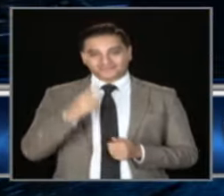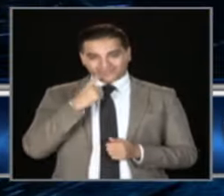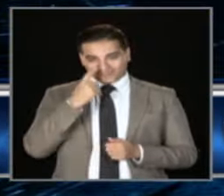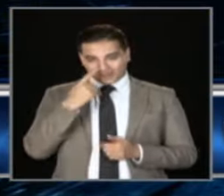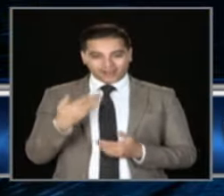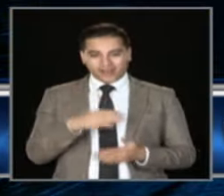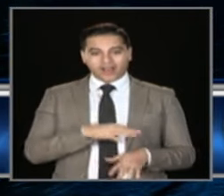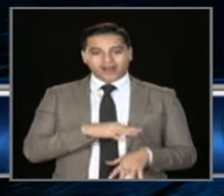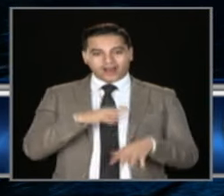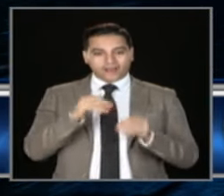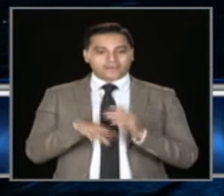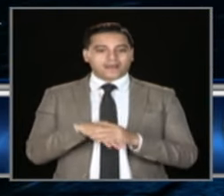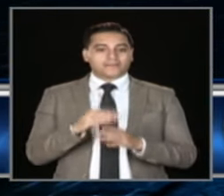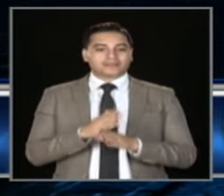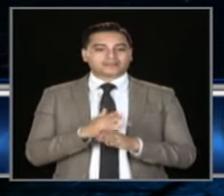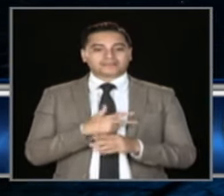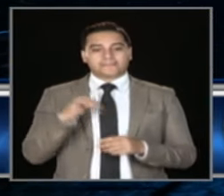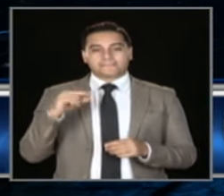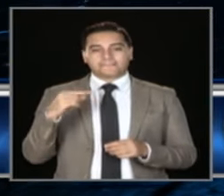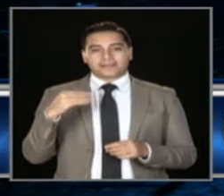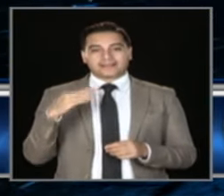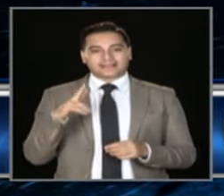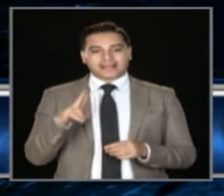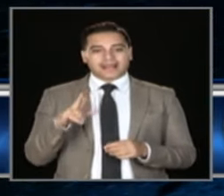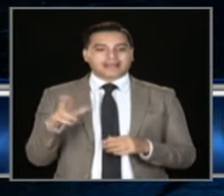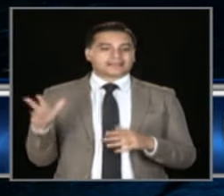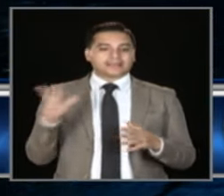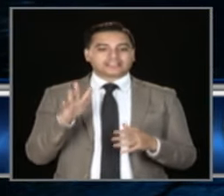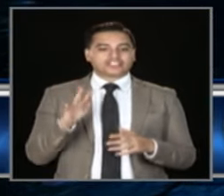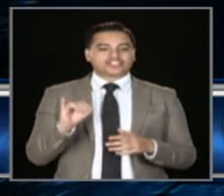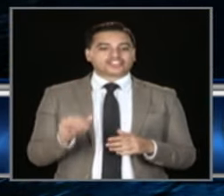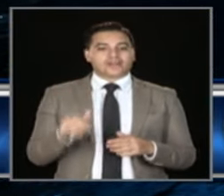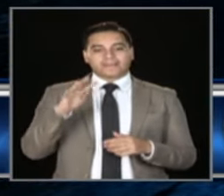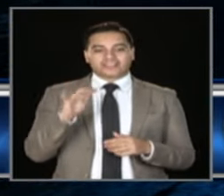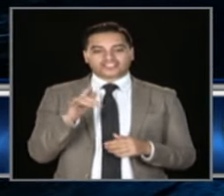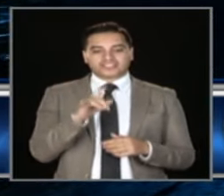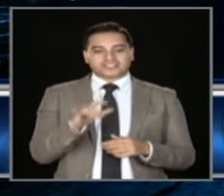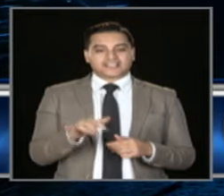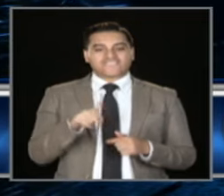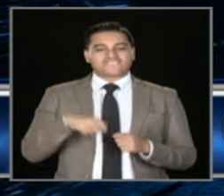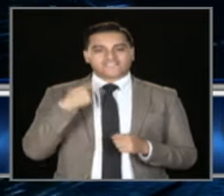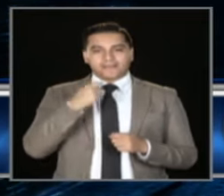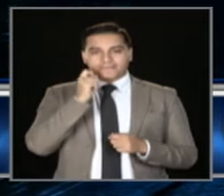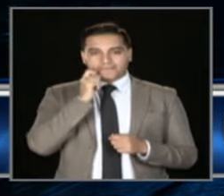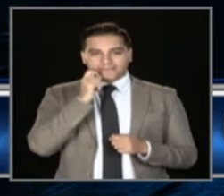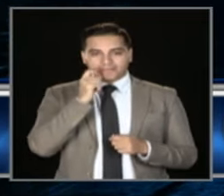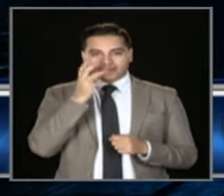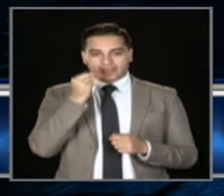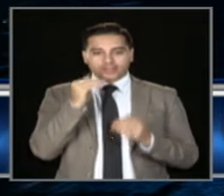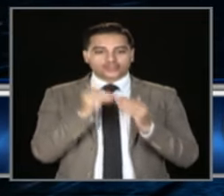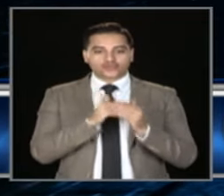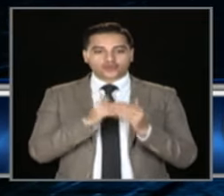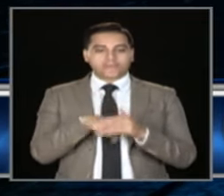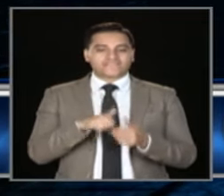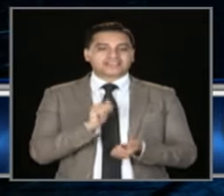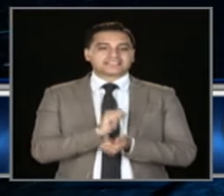هو الفنان راحل قام بدور متحت الشماشيري في فيلم 30 يوم في السجن فمن